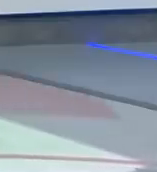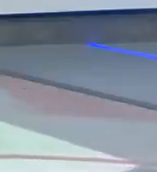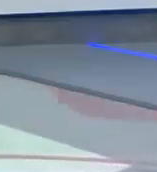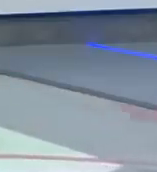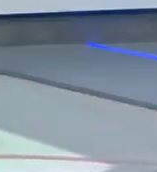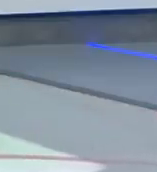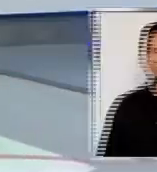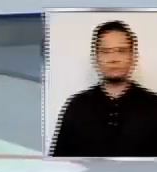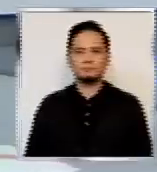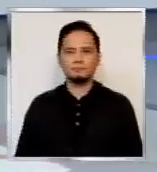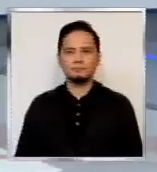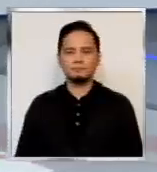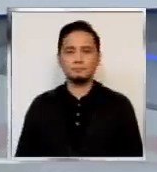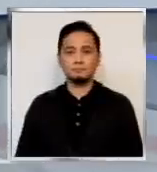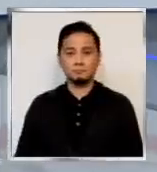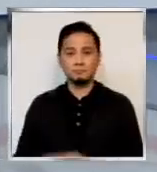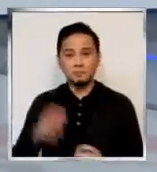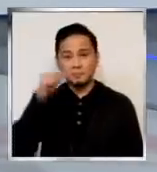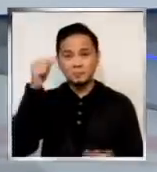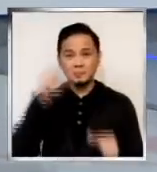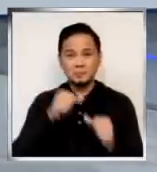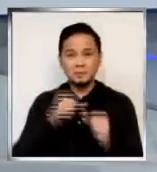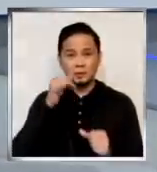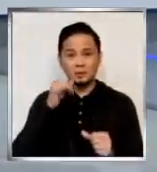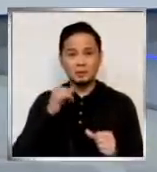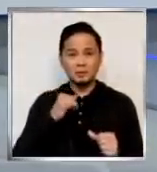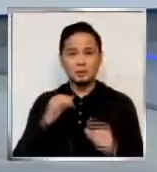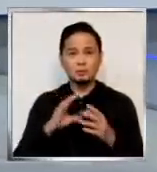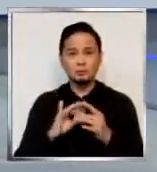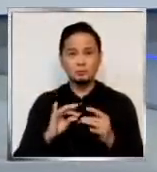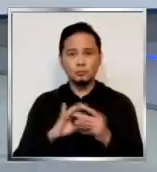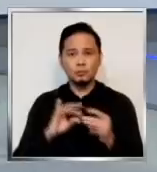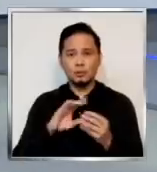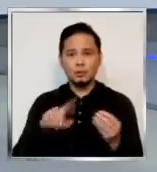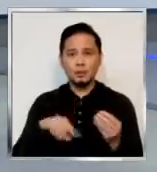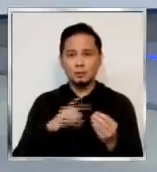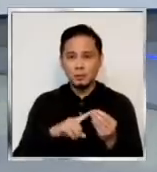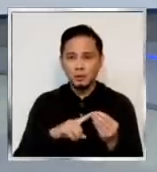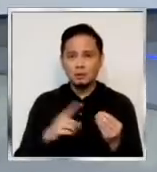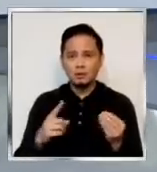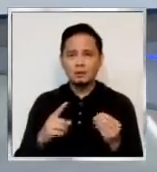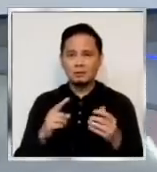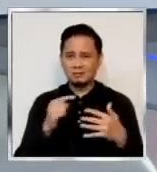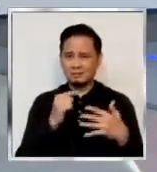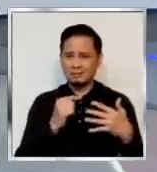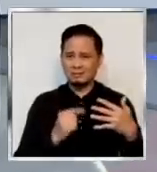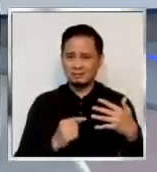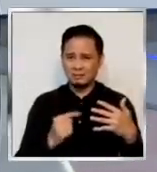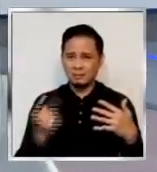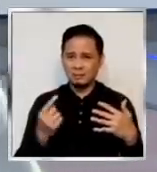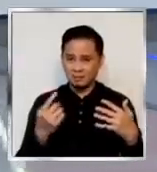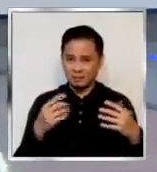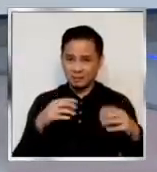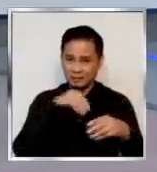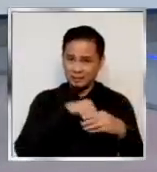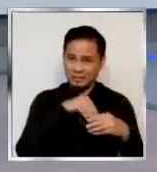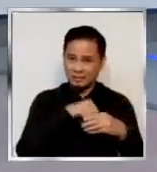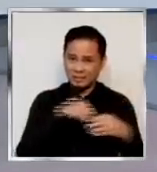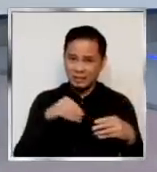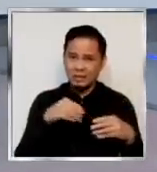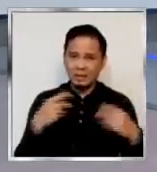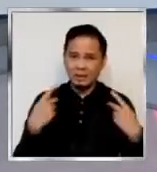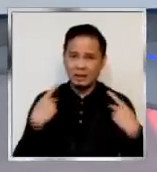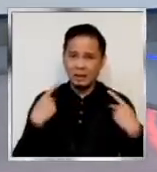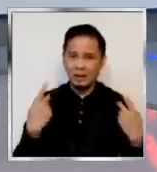Tandaan niyo pa ba ang ulat namin kahapon tungkol sa mga unang pinalamanan ng mga gamit ng face mask? Dumami pa raw ang mga nagreklamong